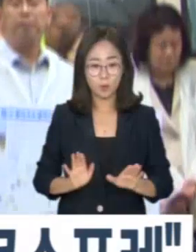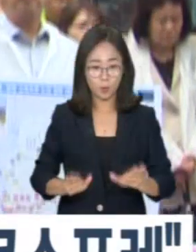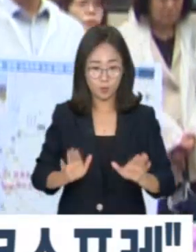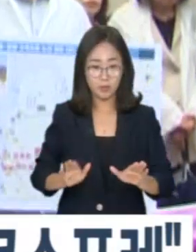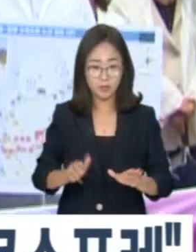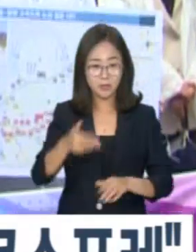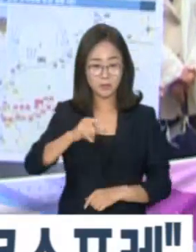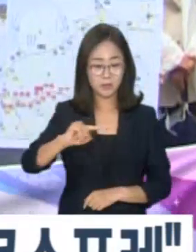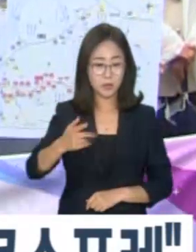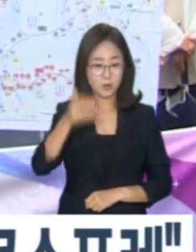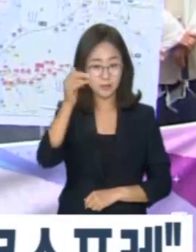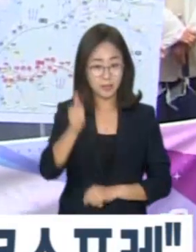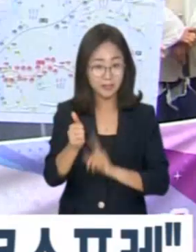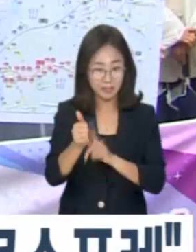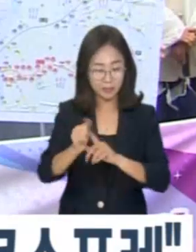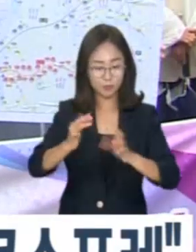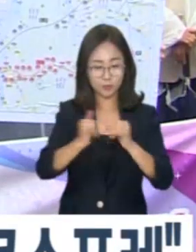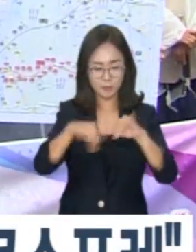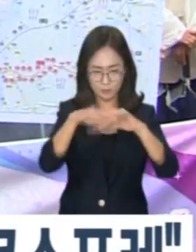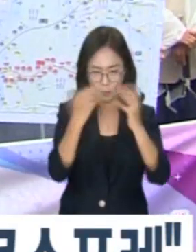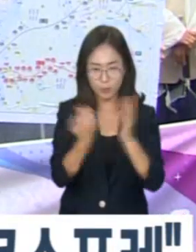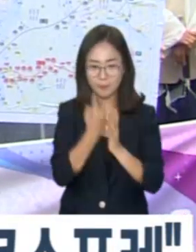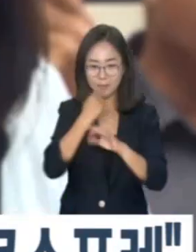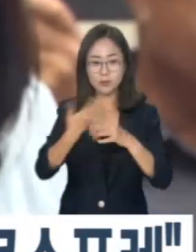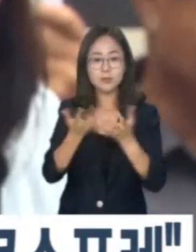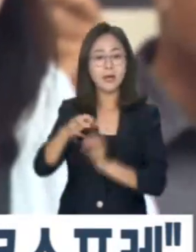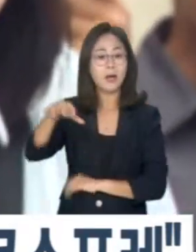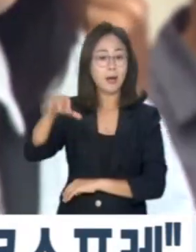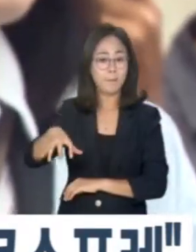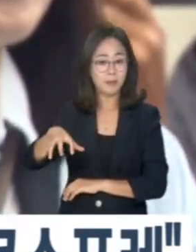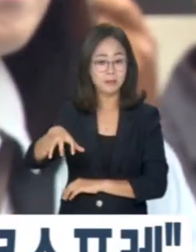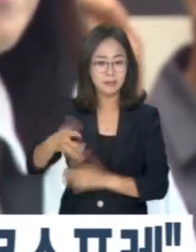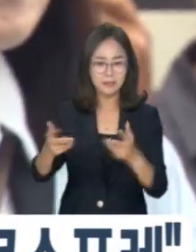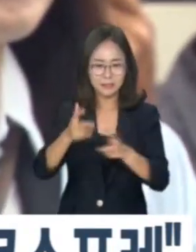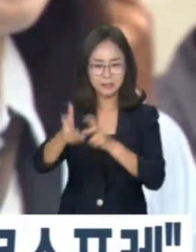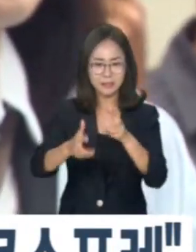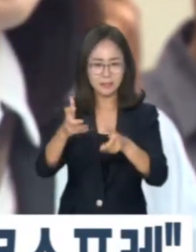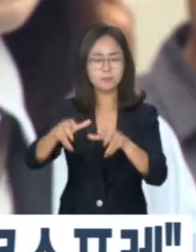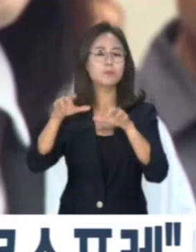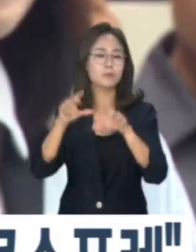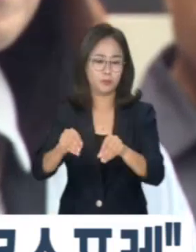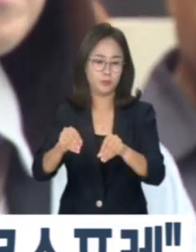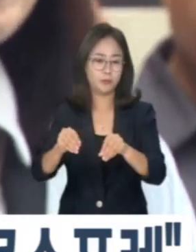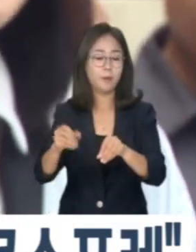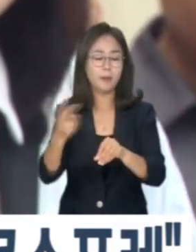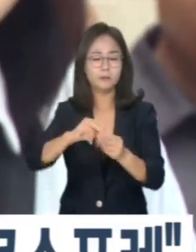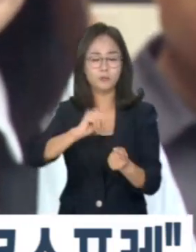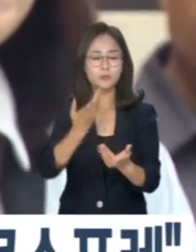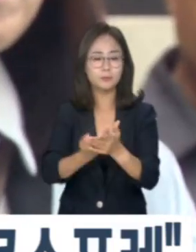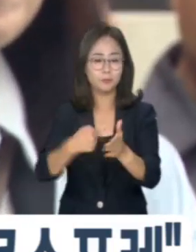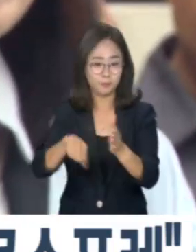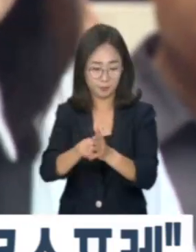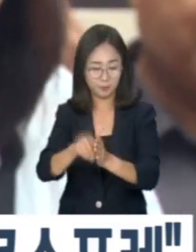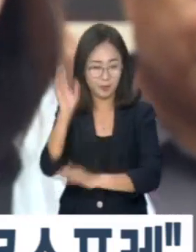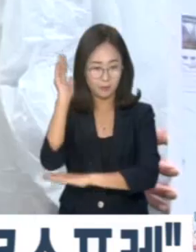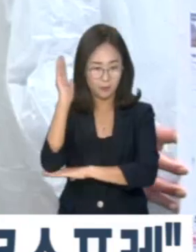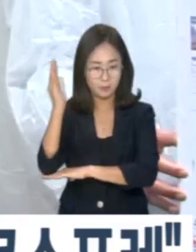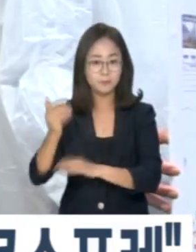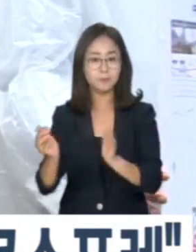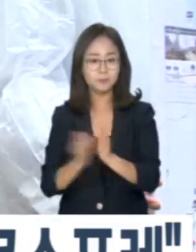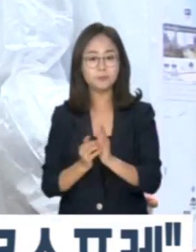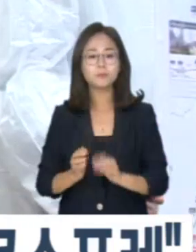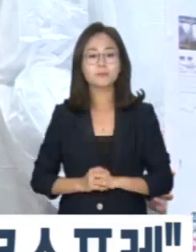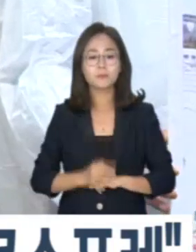전진선 양평군수와 주민등은 민주당사 앞에서 사업 추진 재개를 위한 기자회견을 열었습니다 전